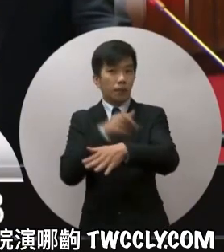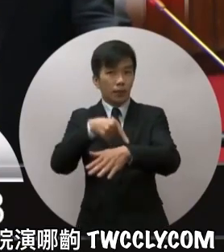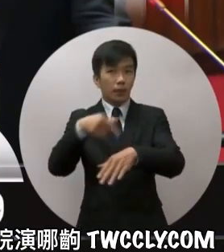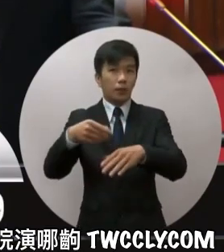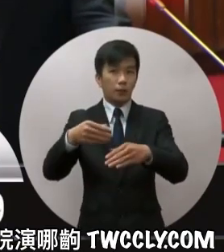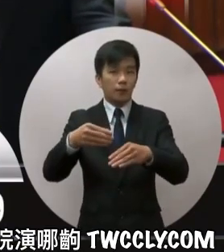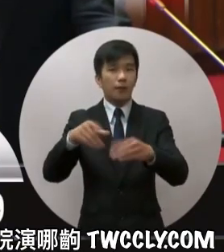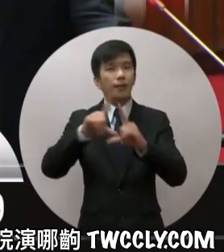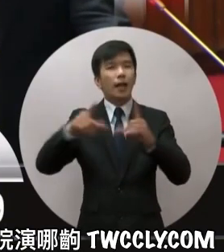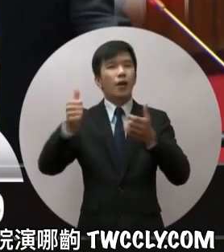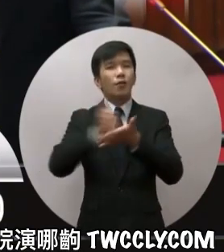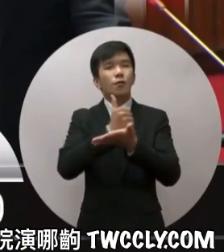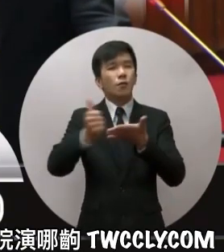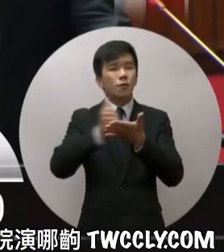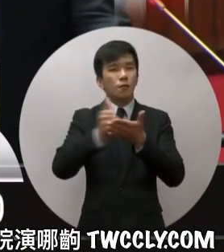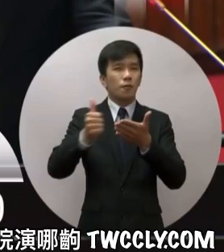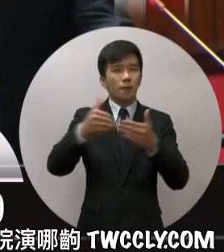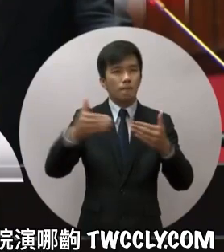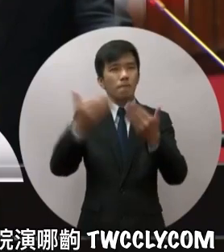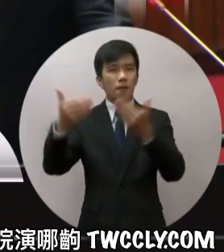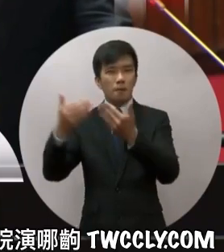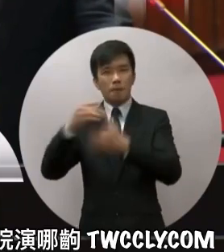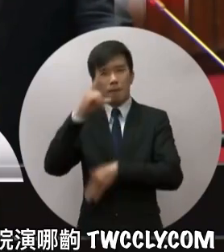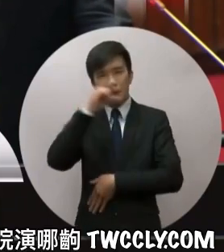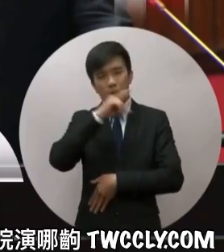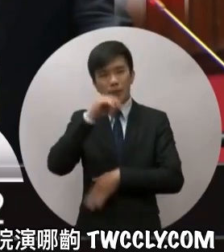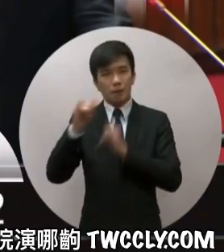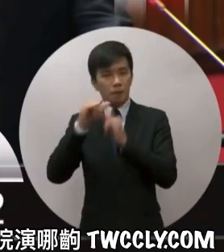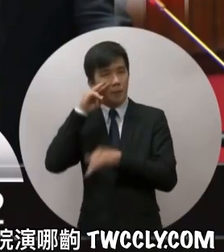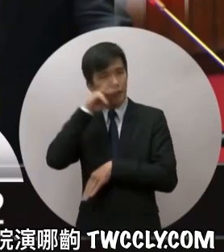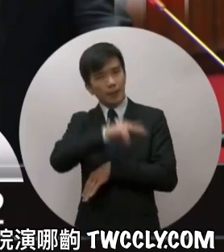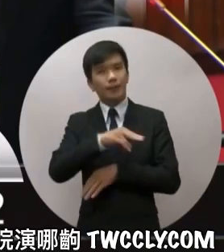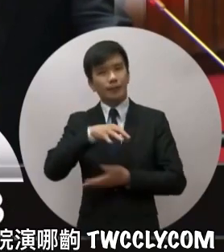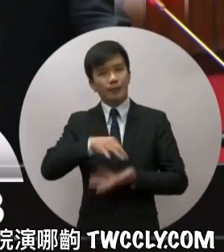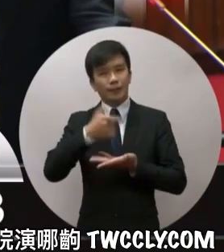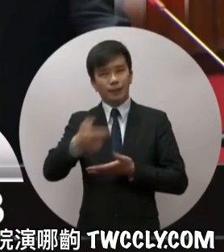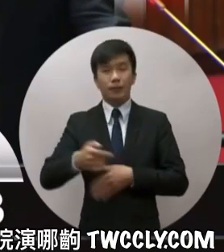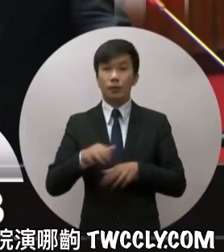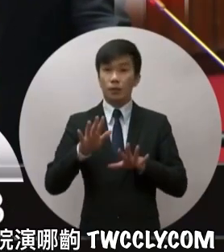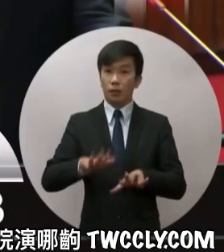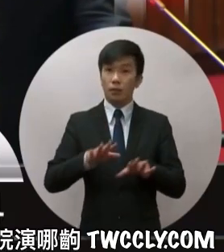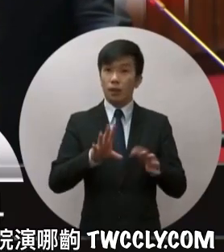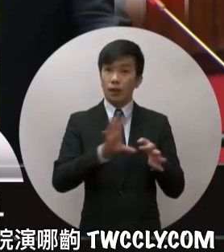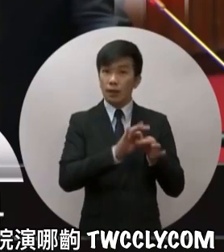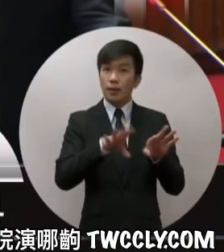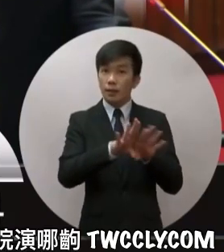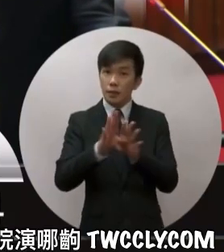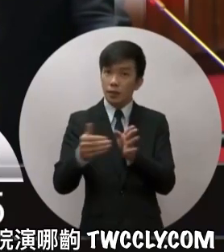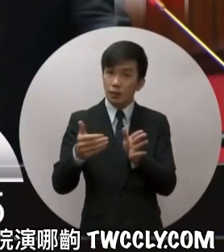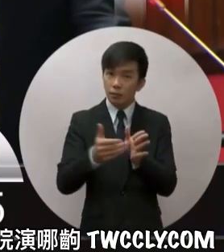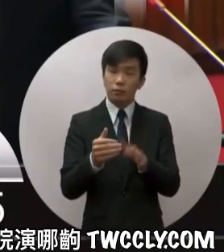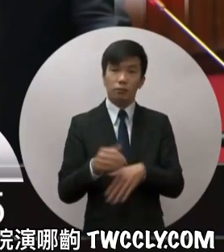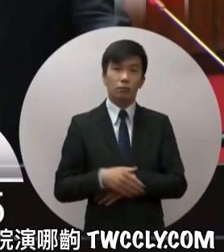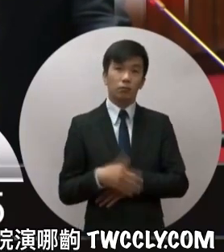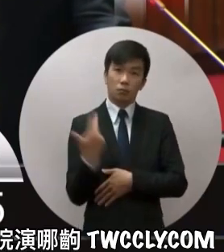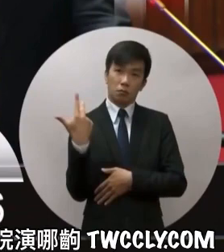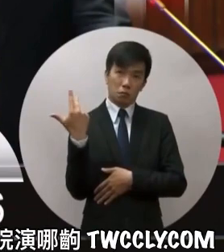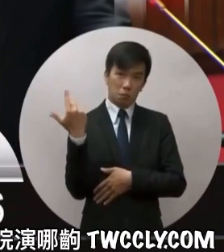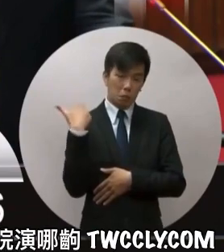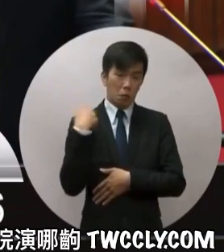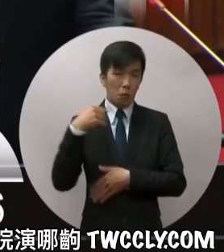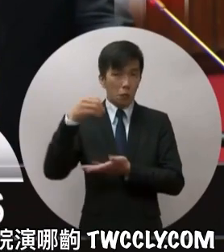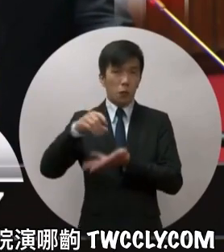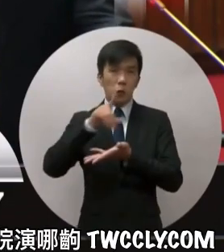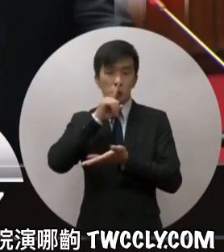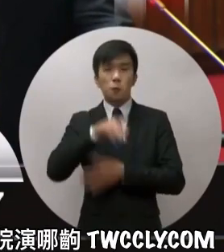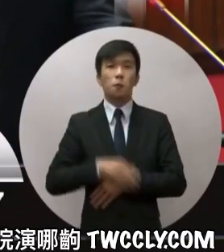大型的車禍意外這個確實讓國人非常的擔心尤其廉假又將至那其實部長前上個禮拜也提出就是說